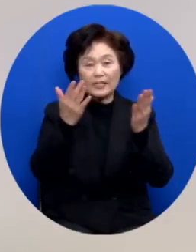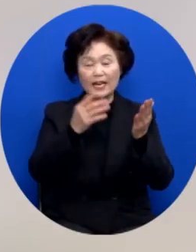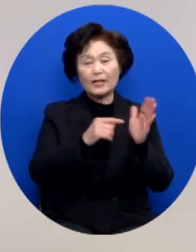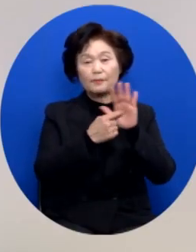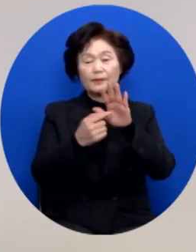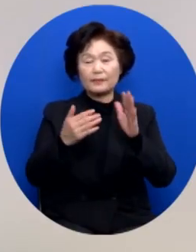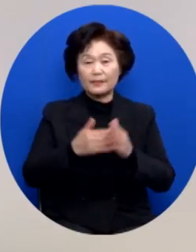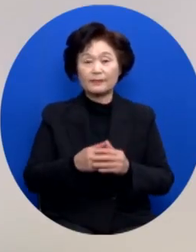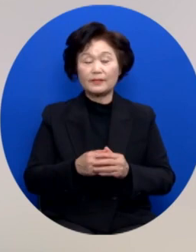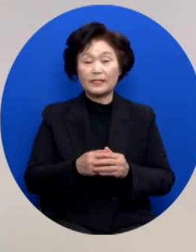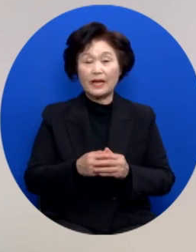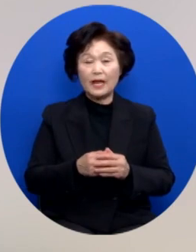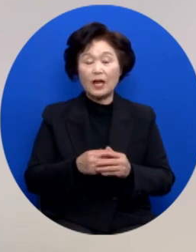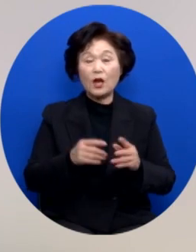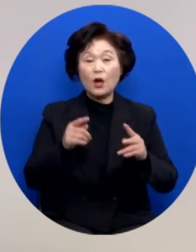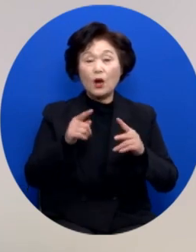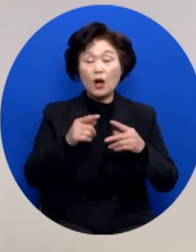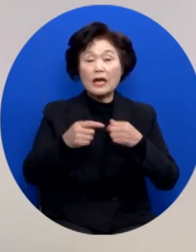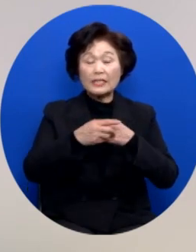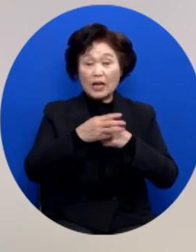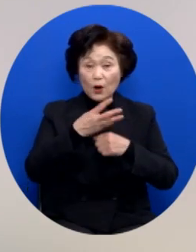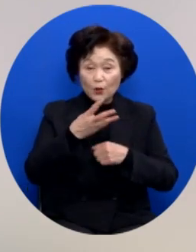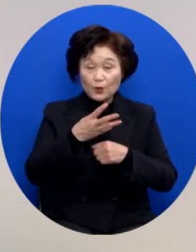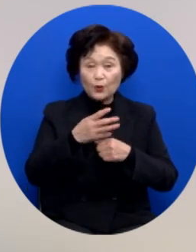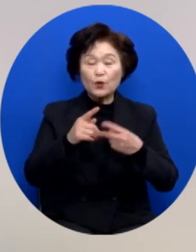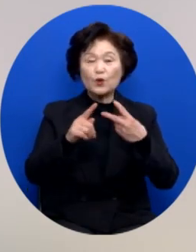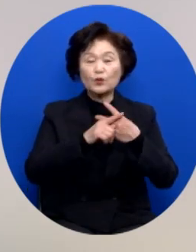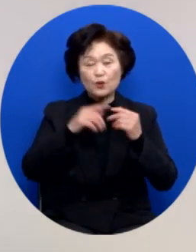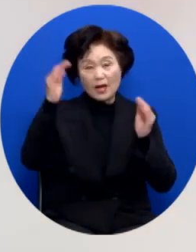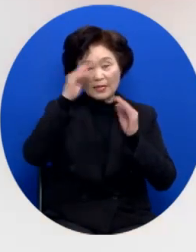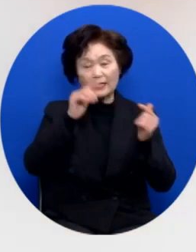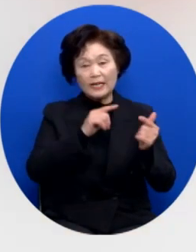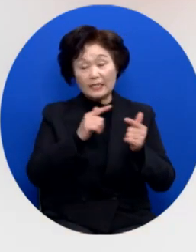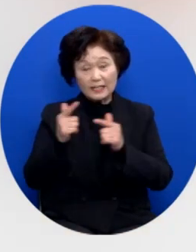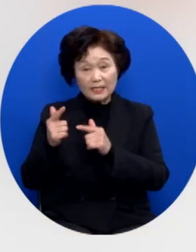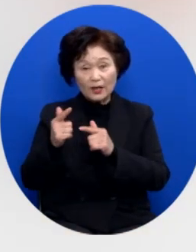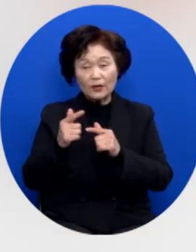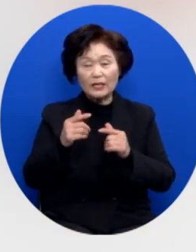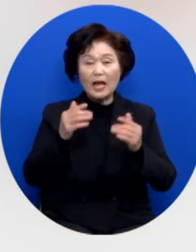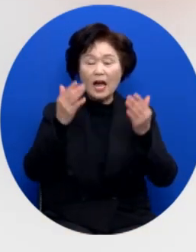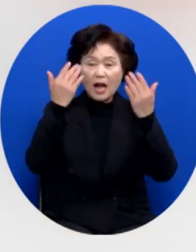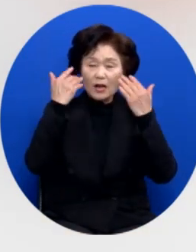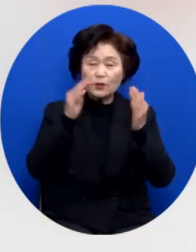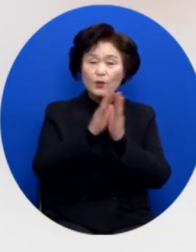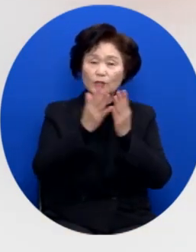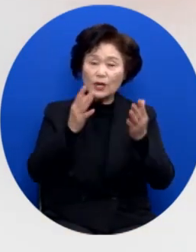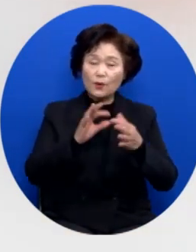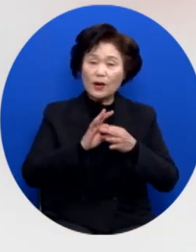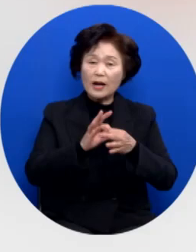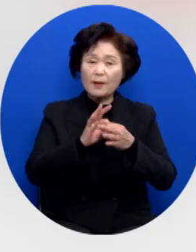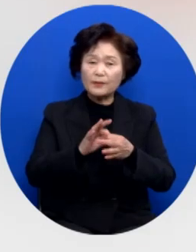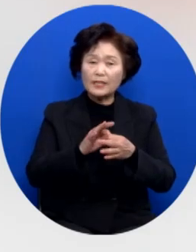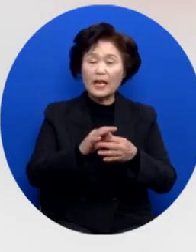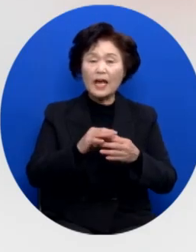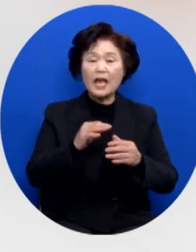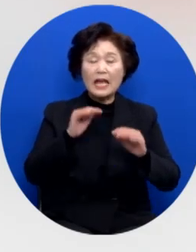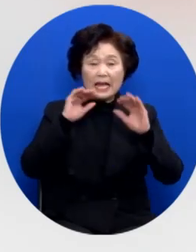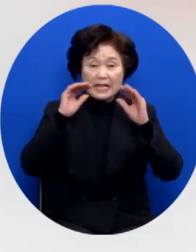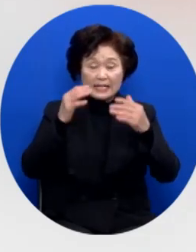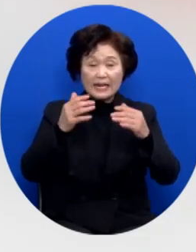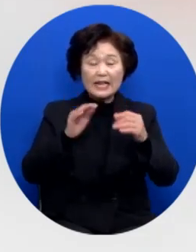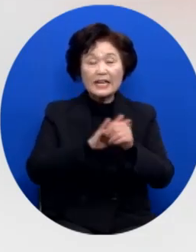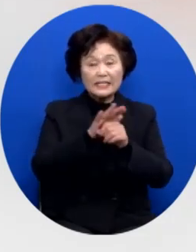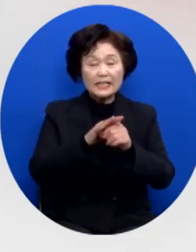보훈부는 초등학교 고학년과 중학생을 대상으로 교과 수업과 연계해 활용할 수 있는 디지털 보훈교재